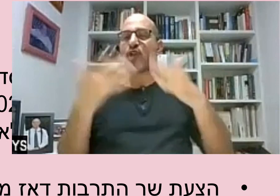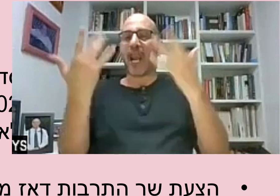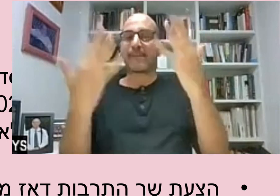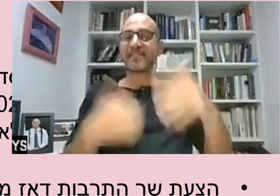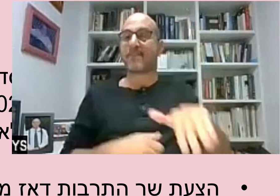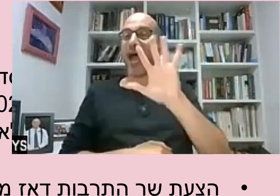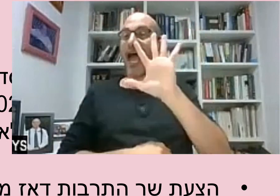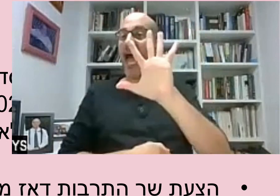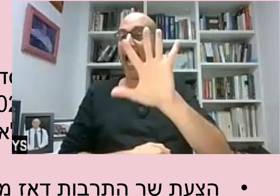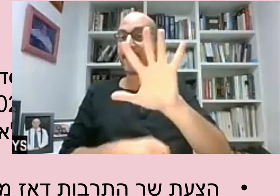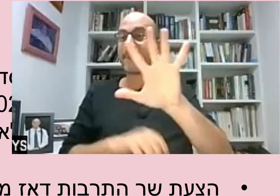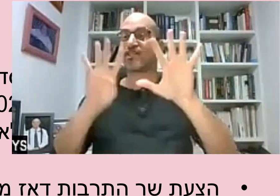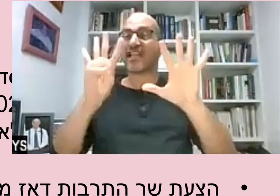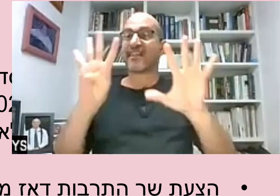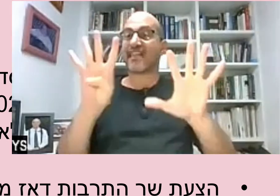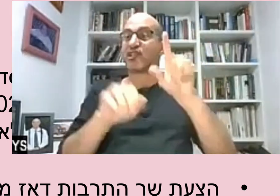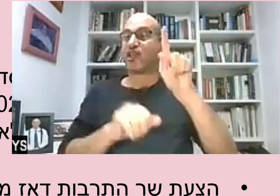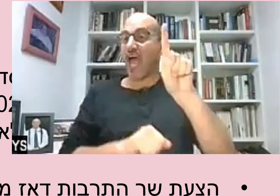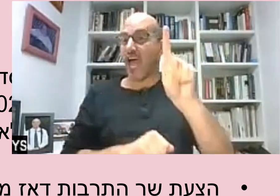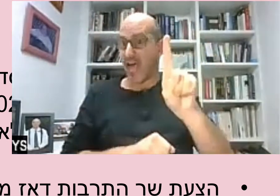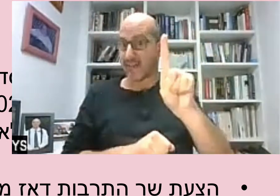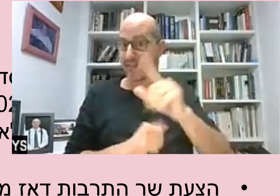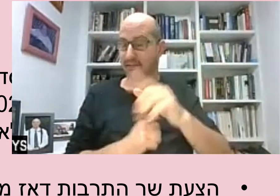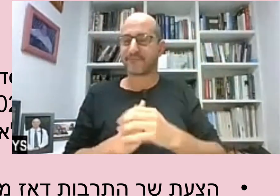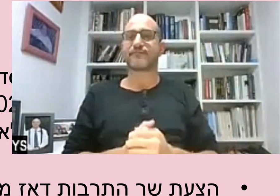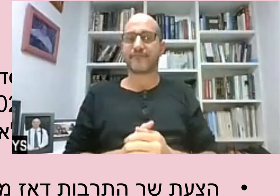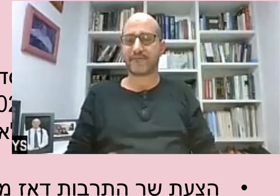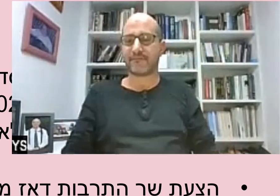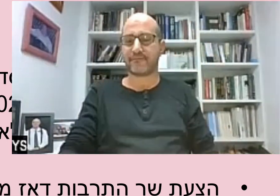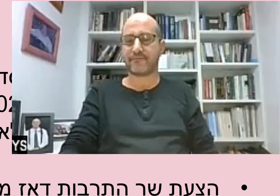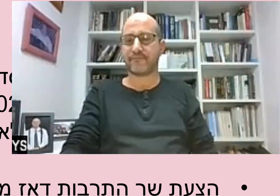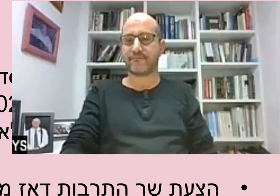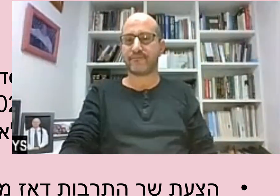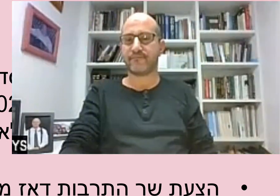הזה? החלטת ממשלה מספר 591,